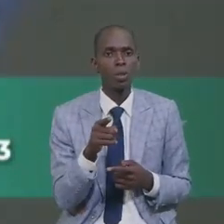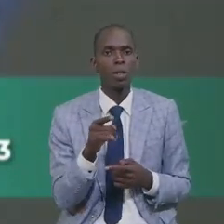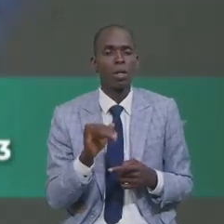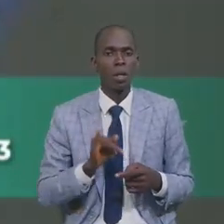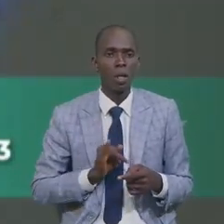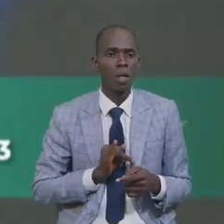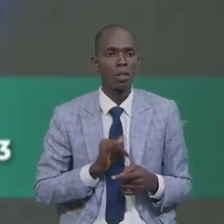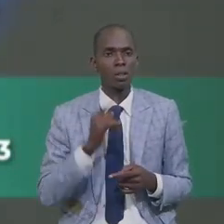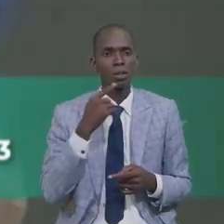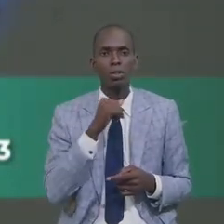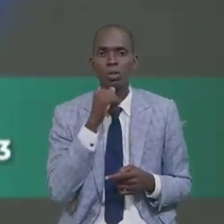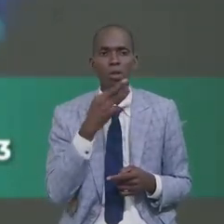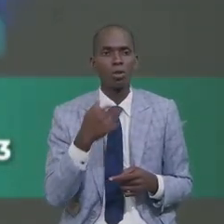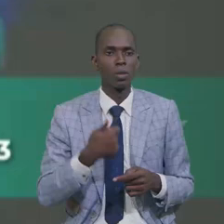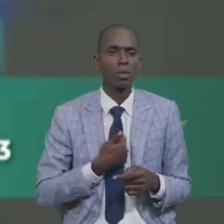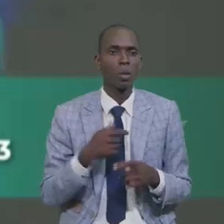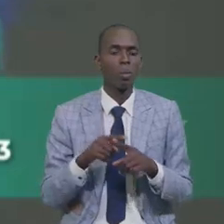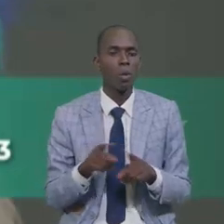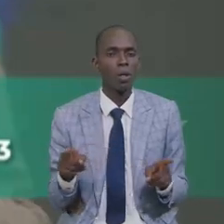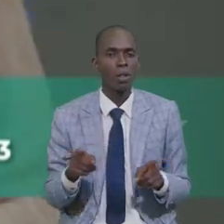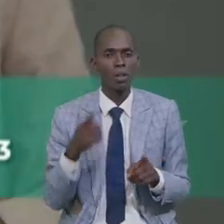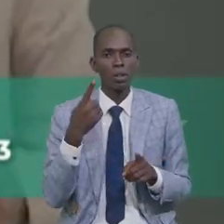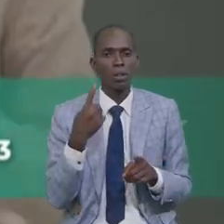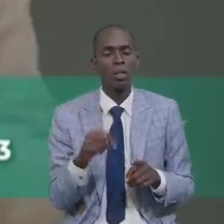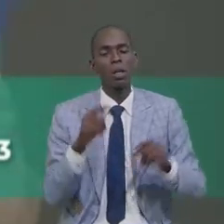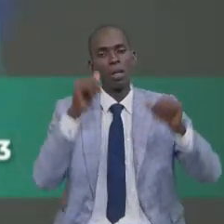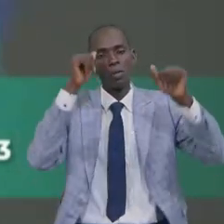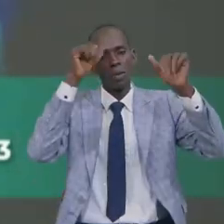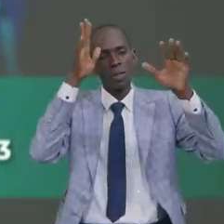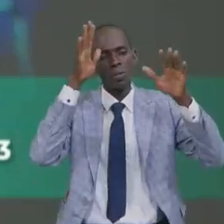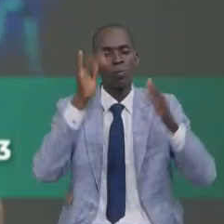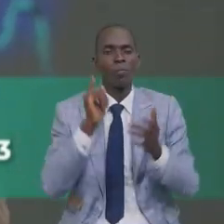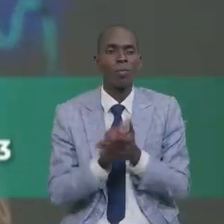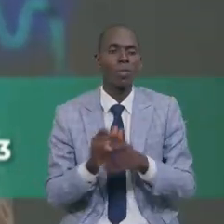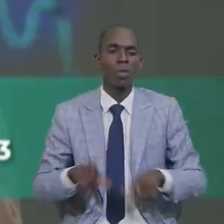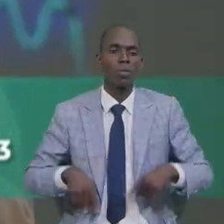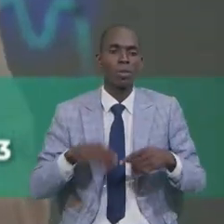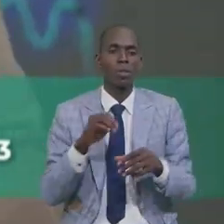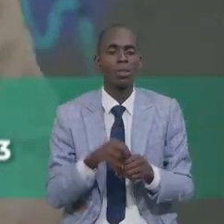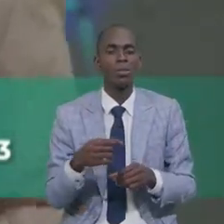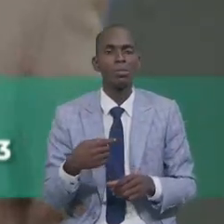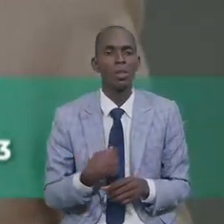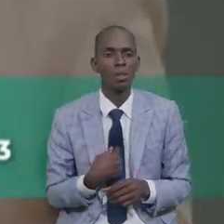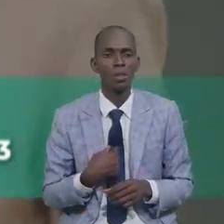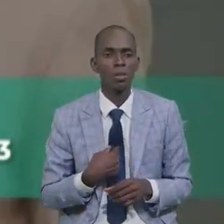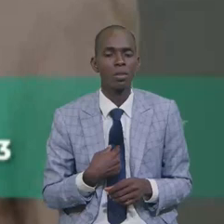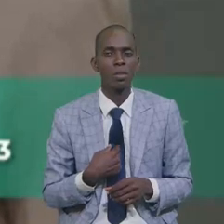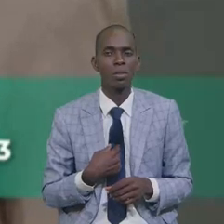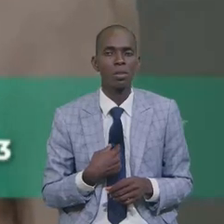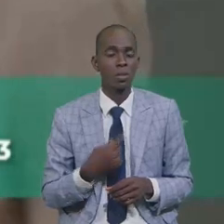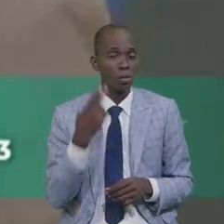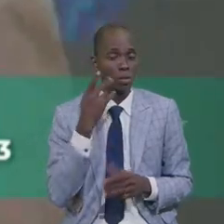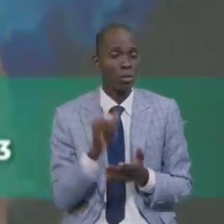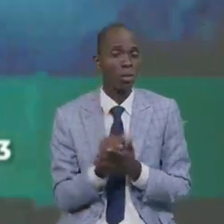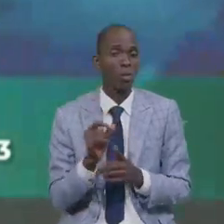ne les dis pas de moi-même, mais le Père qui habite en moi